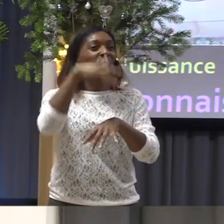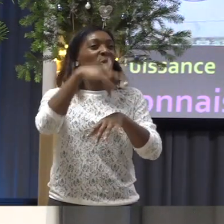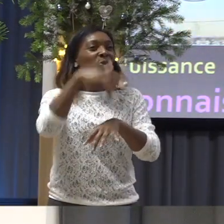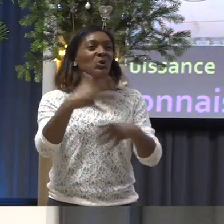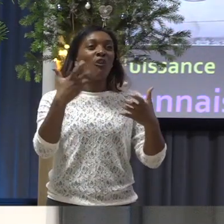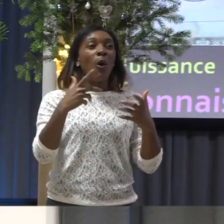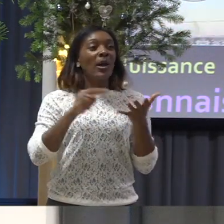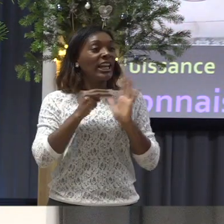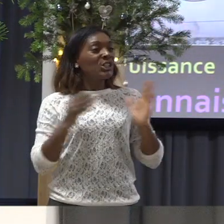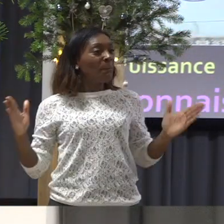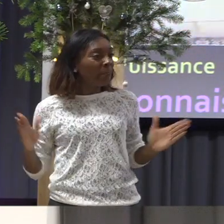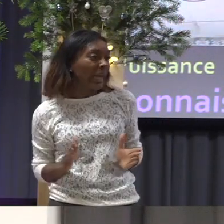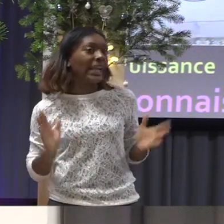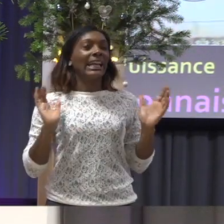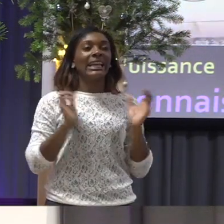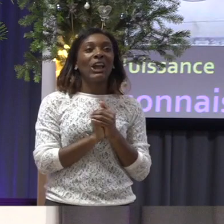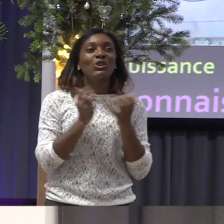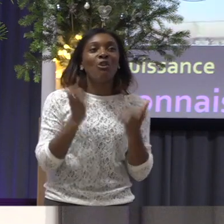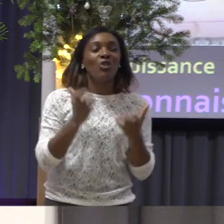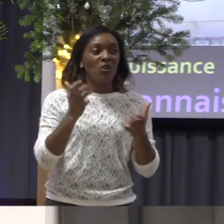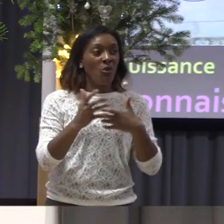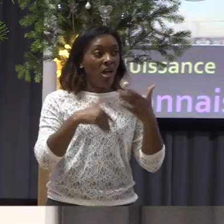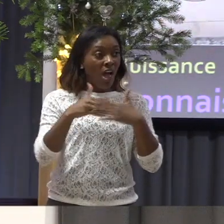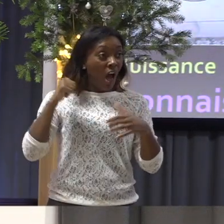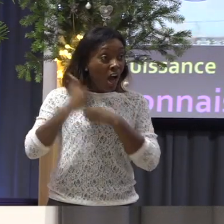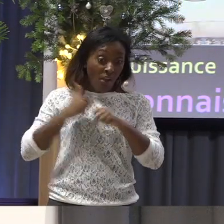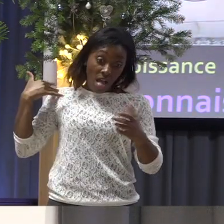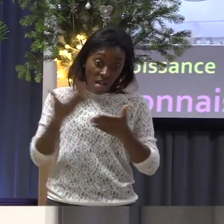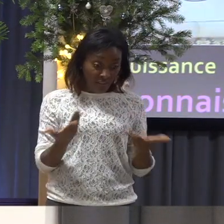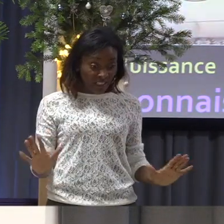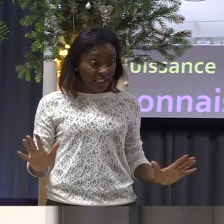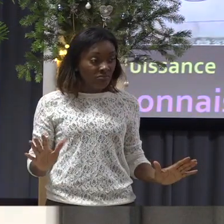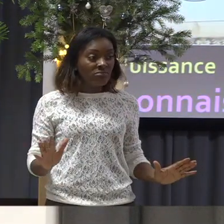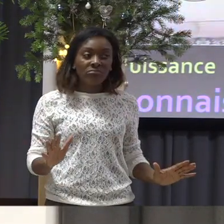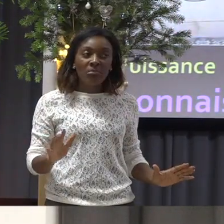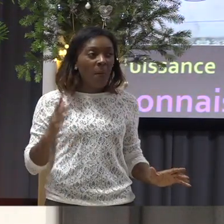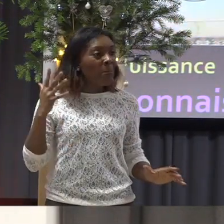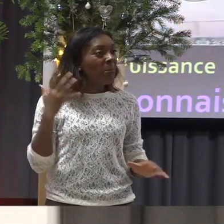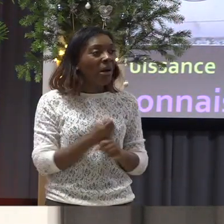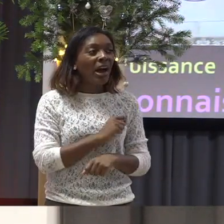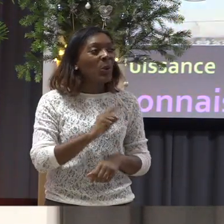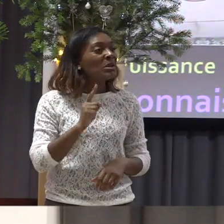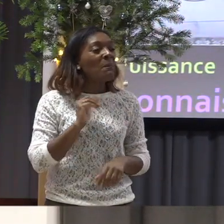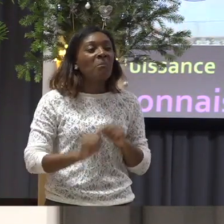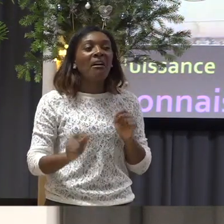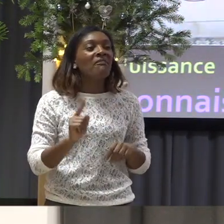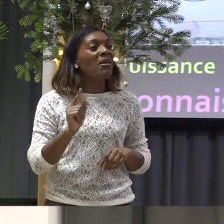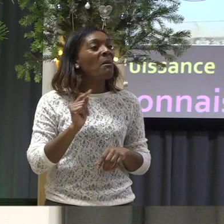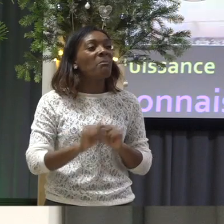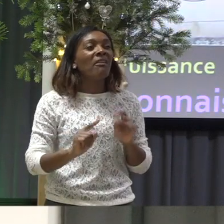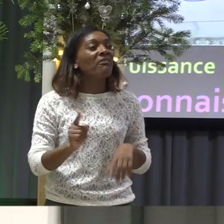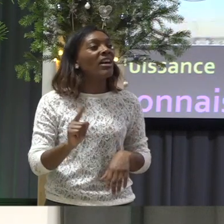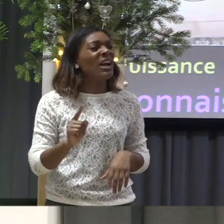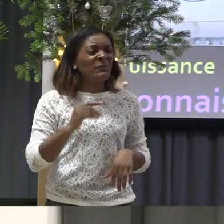perdre du poids, mais je constate que ça n'a pas été aussi facile que cela. Et puis, c'est